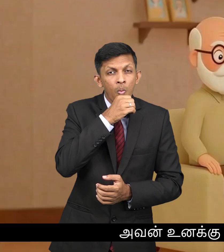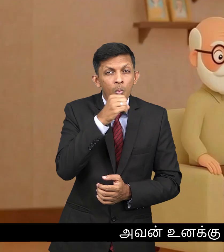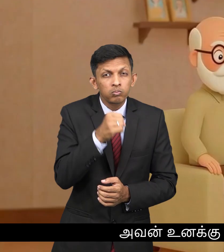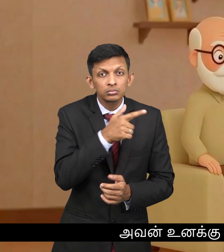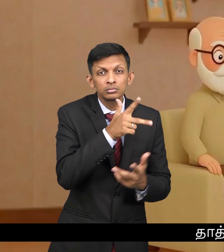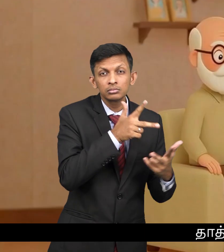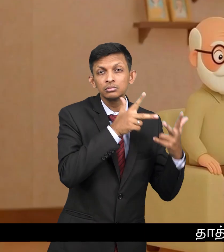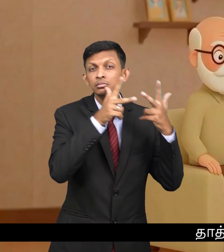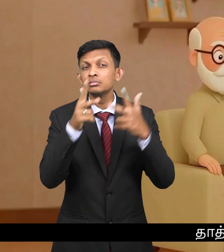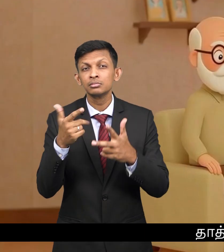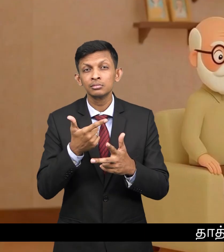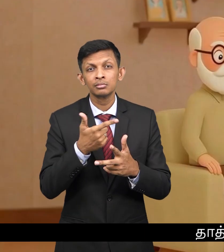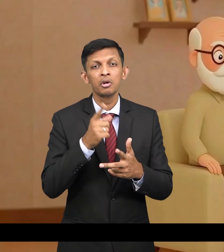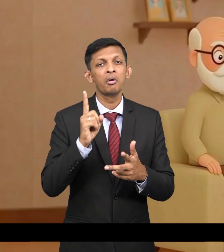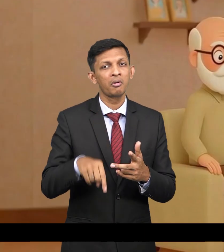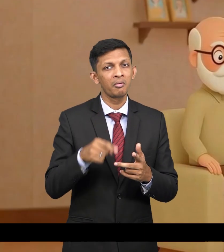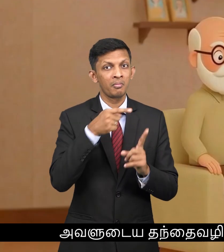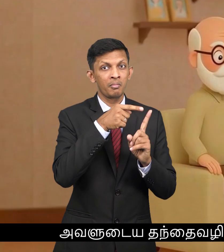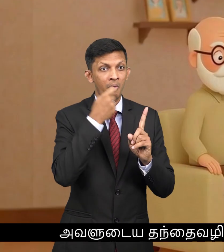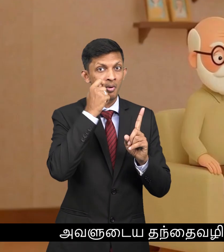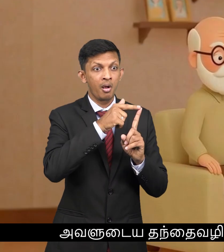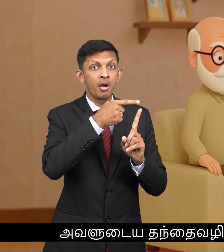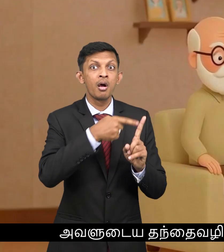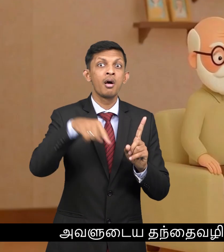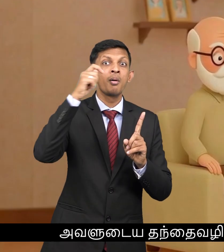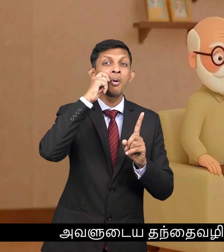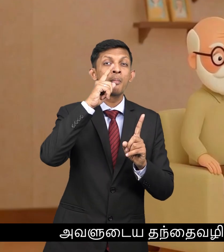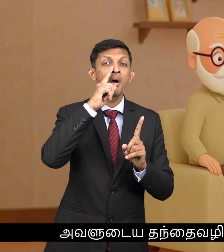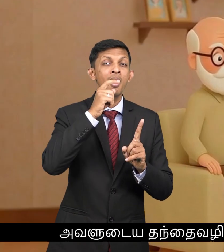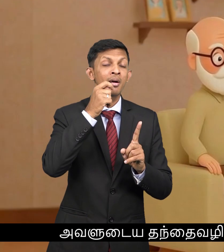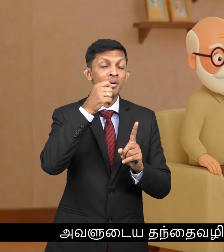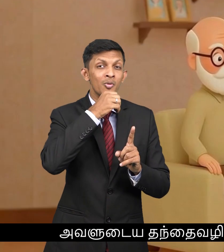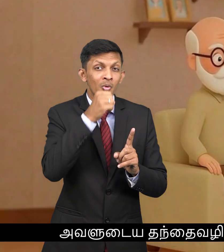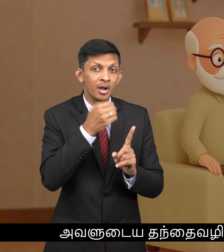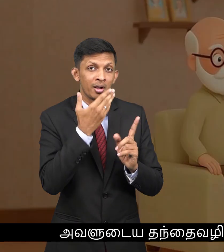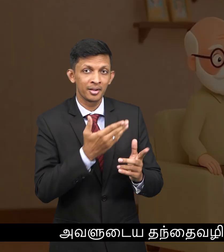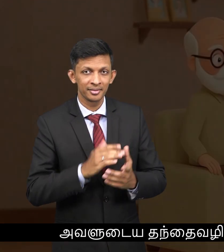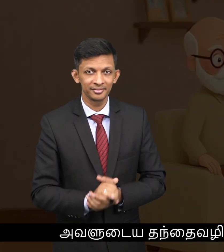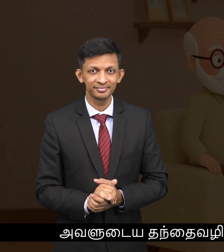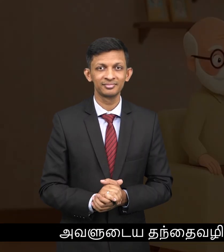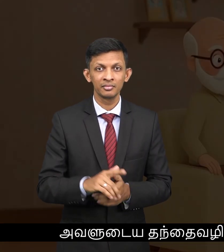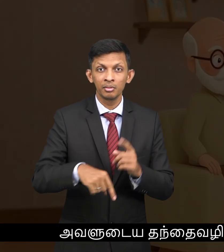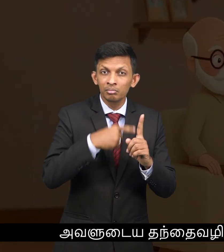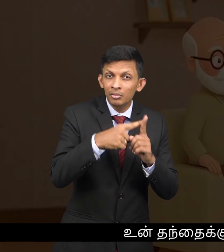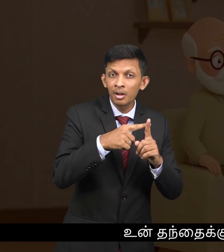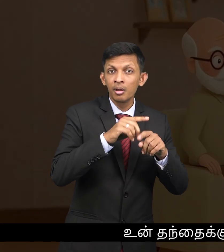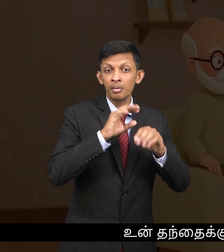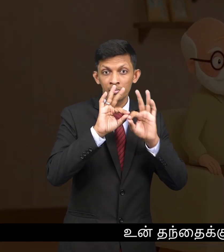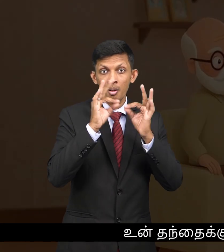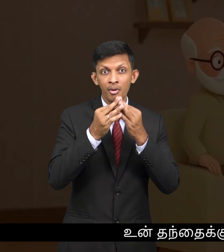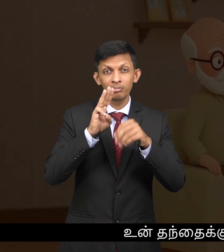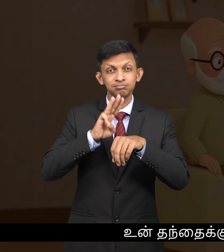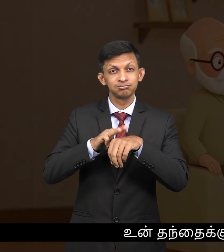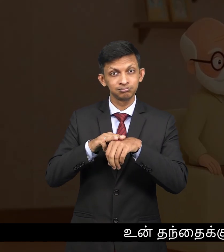மகன் ஆவான். தாத்தா அவளிடம் அவர்கள் அவளுடைய தந்தை வழி தாத்தா பாட்டி என்று சொன்னார். உன்